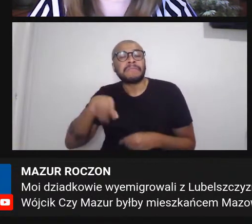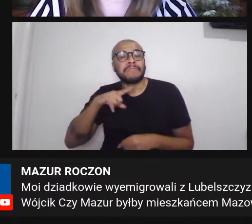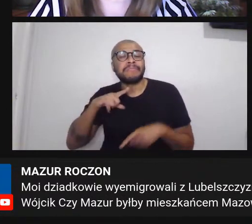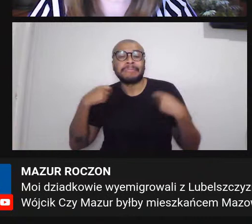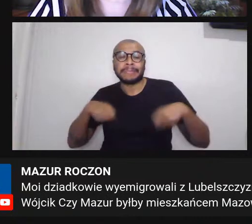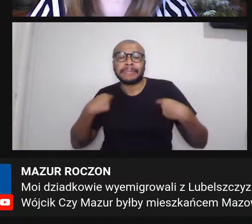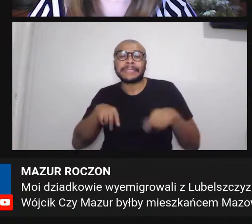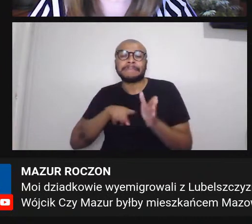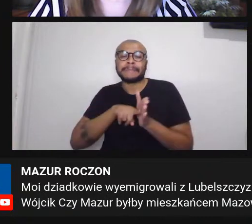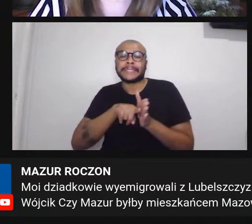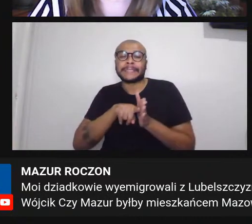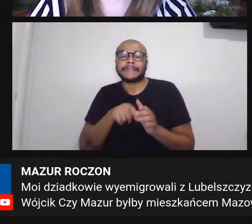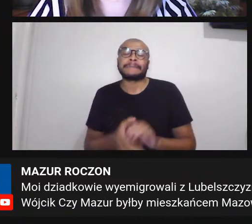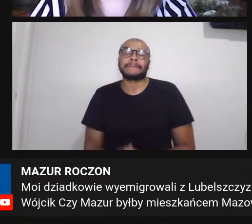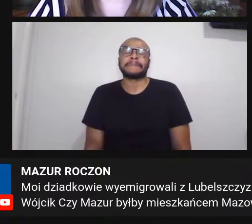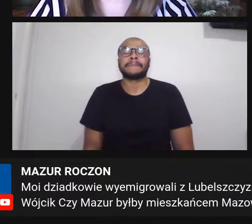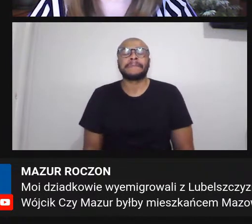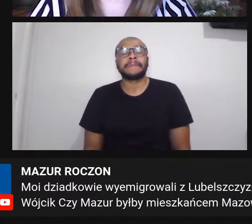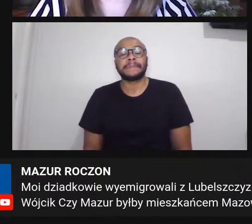Rochon.